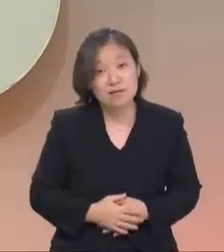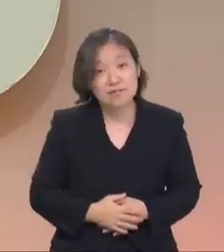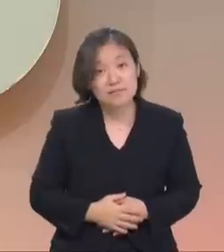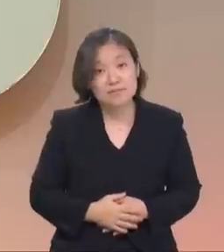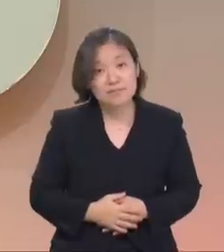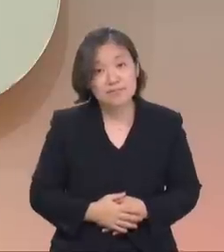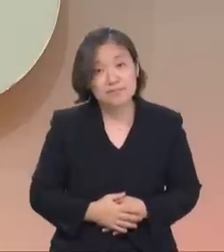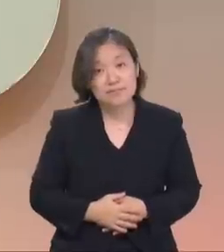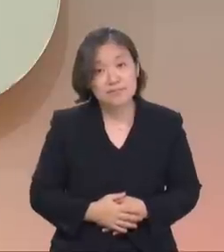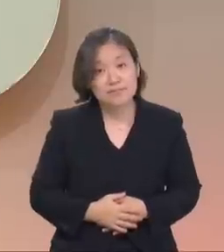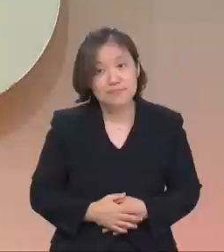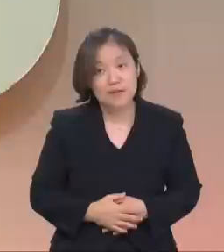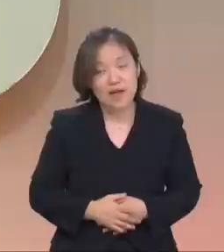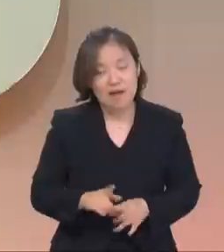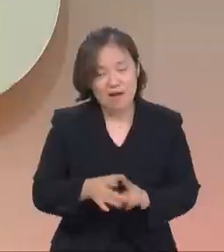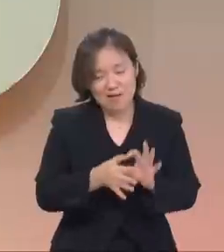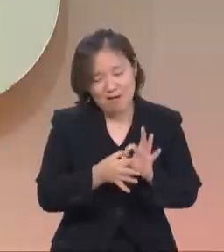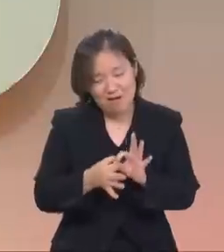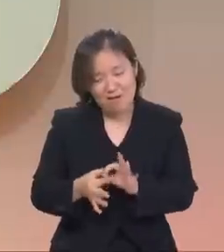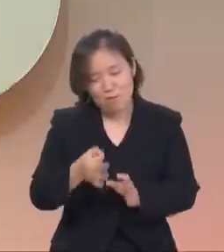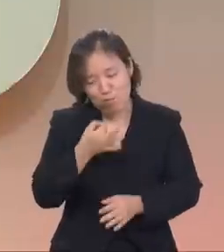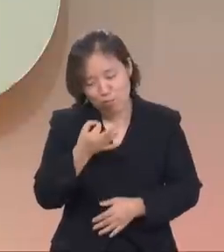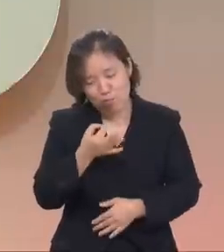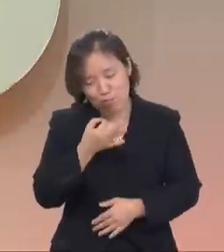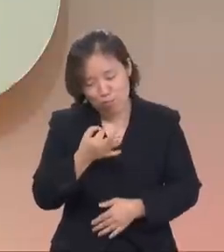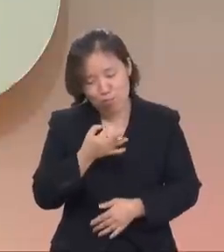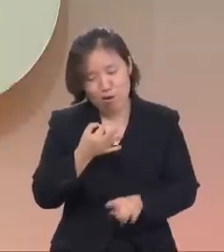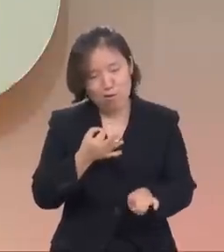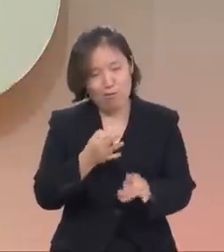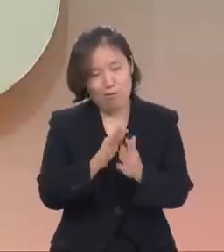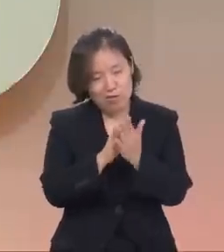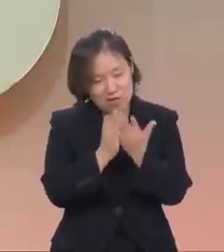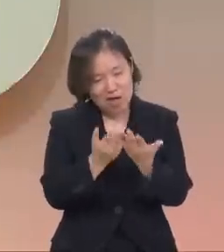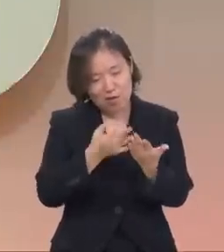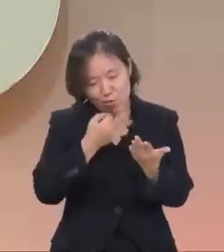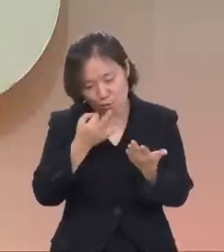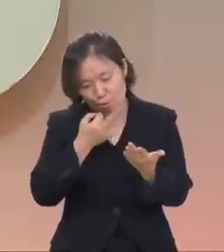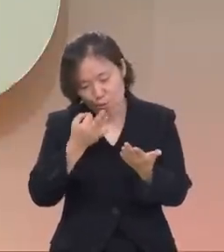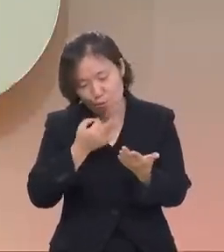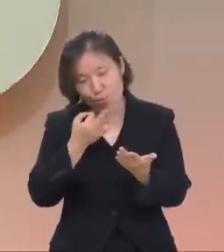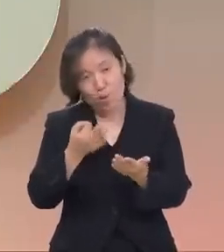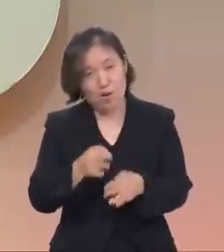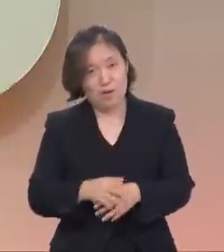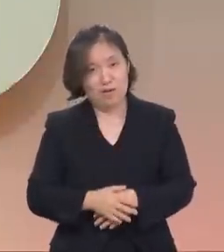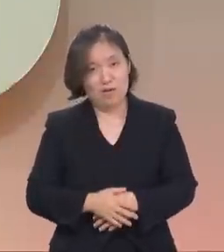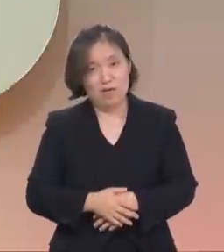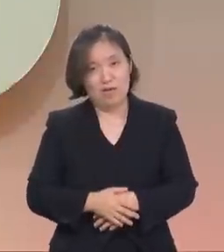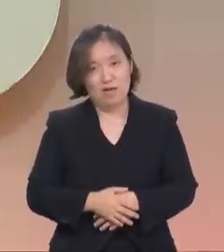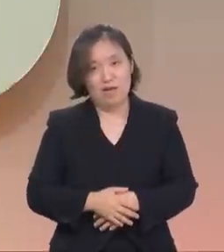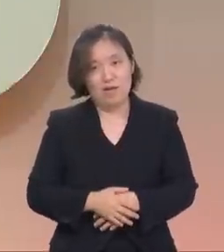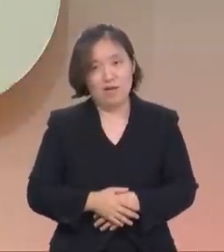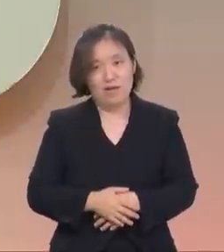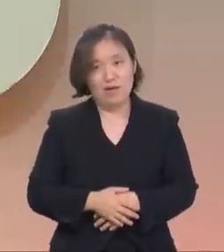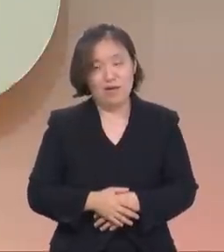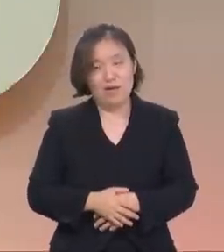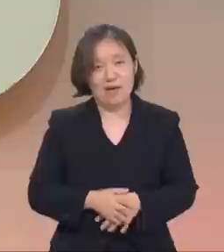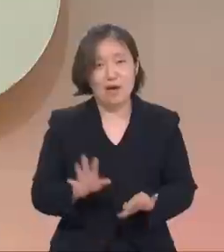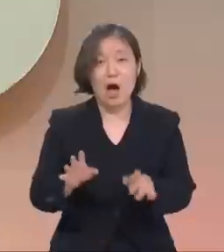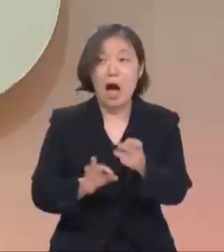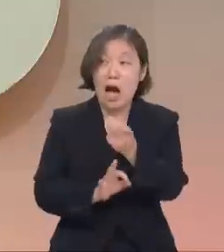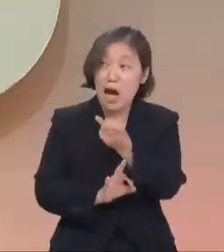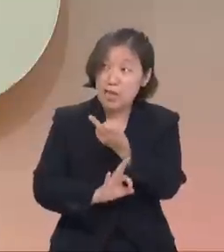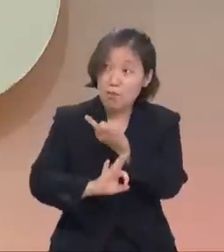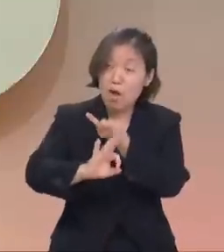법화경을 독송하고 법화경을 독송하고 법화경의 말씀을 독송하면서 그렇게